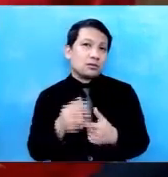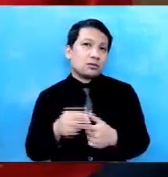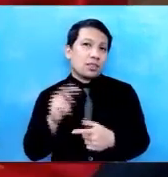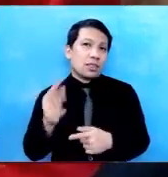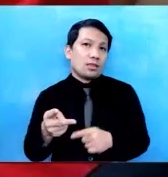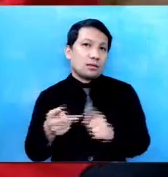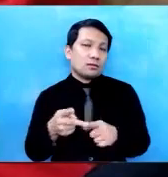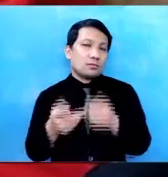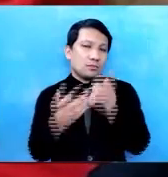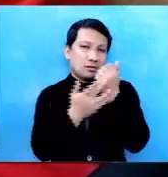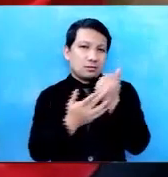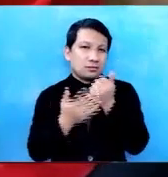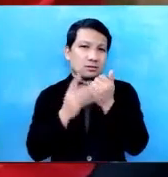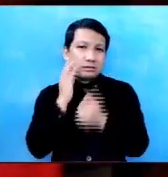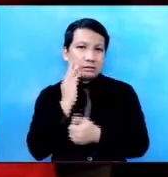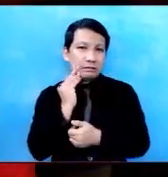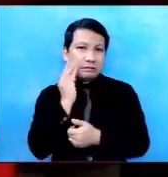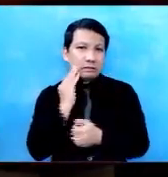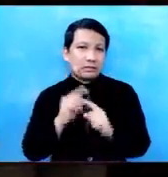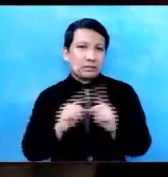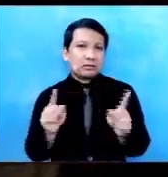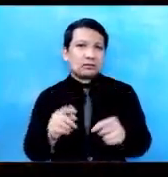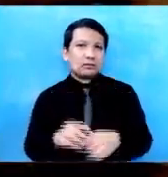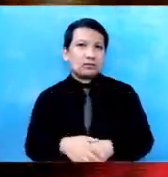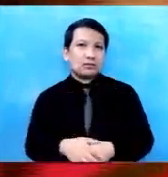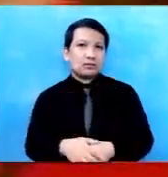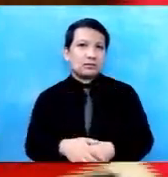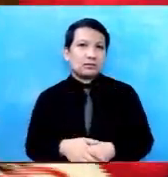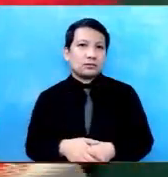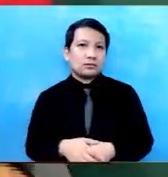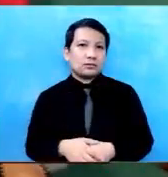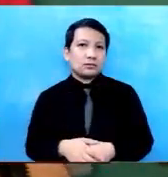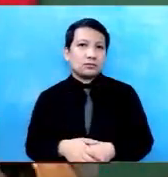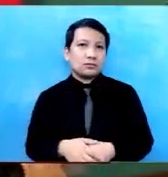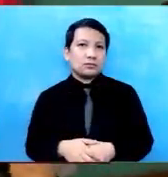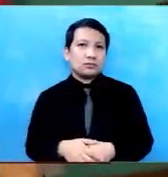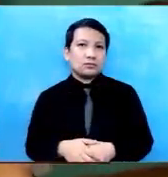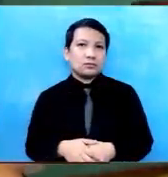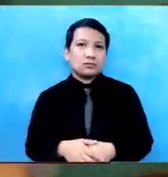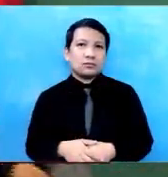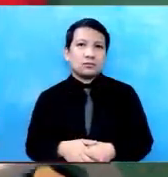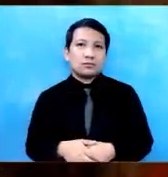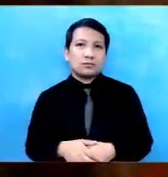trauma kasi na pinagdaanan ko. Halo, sana bigyan kong justice. No.